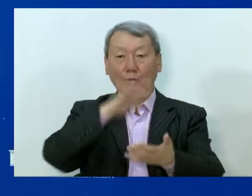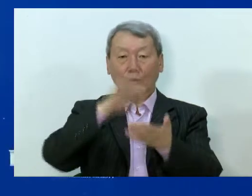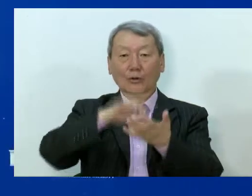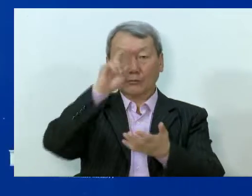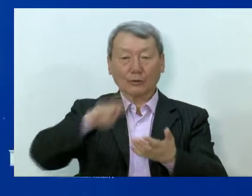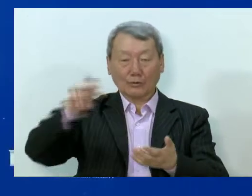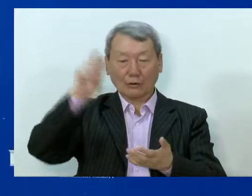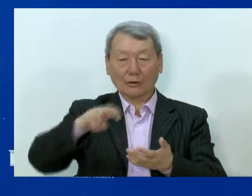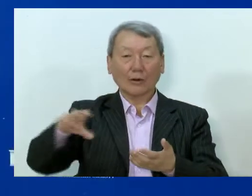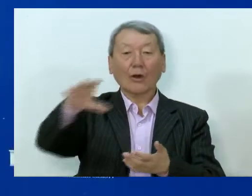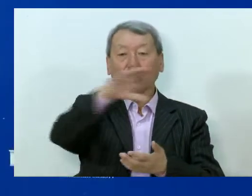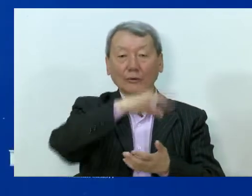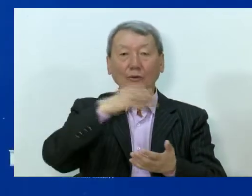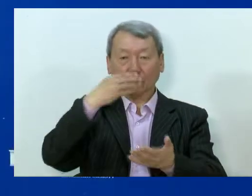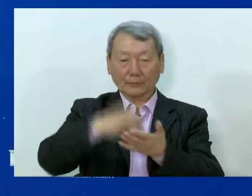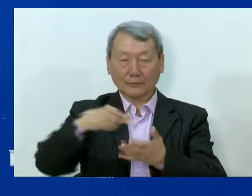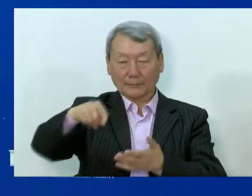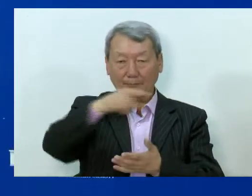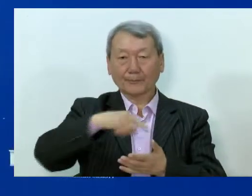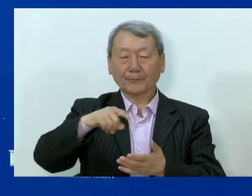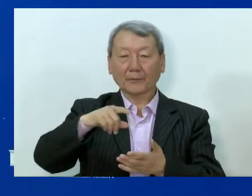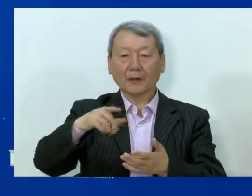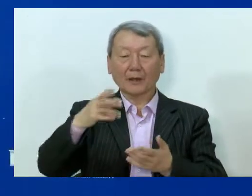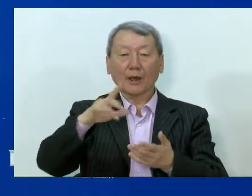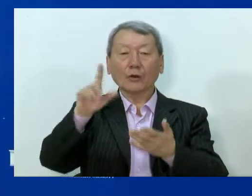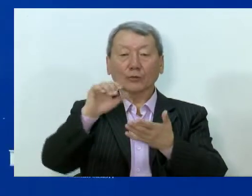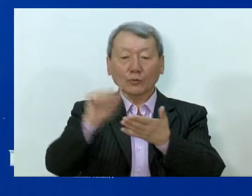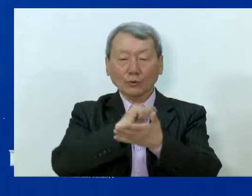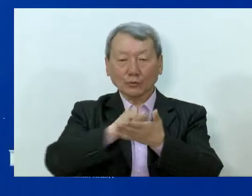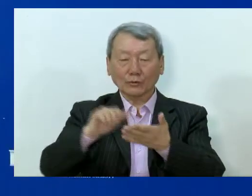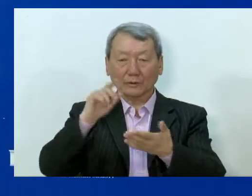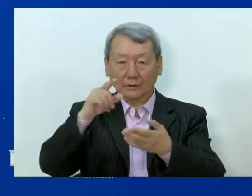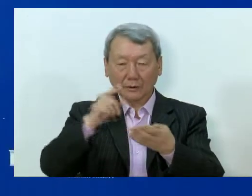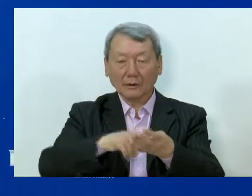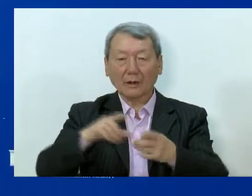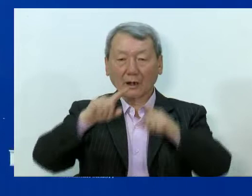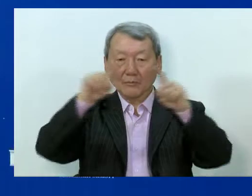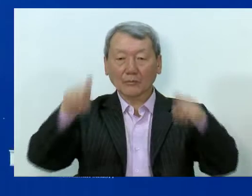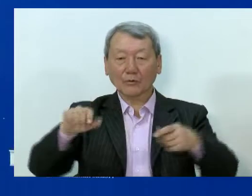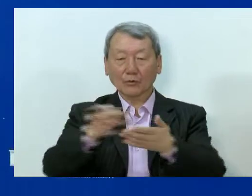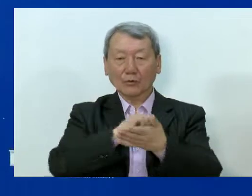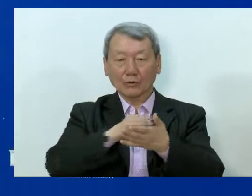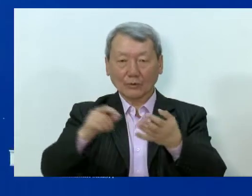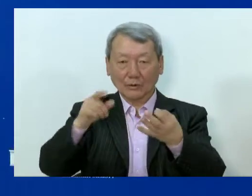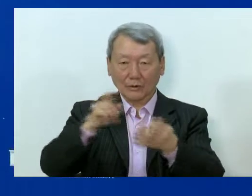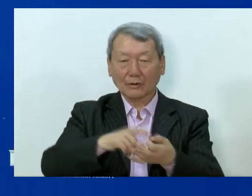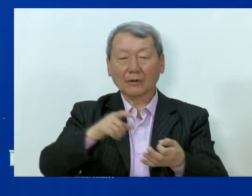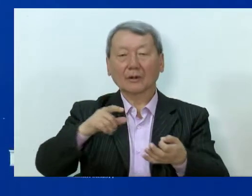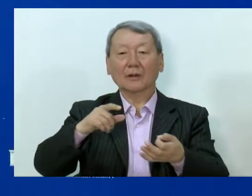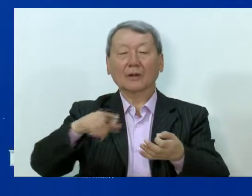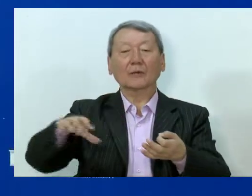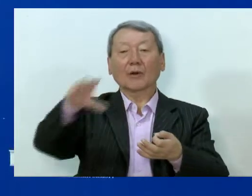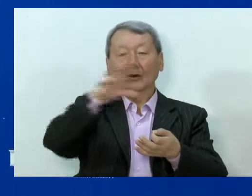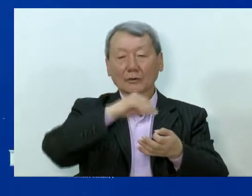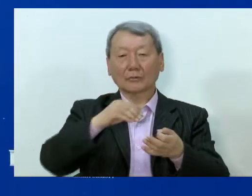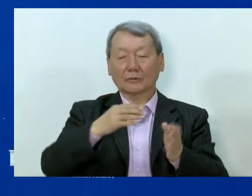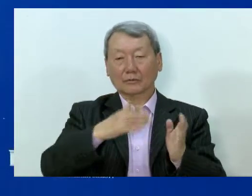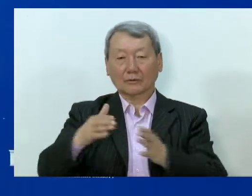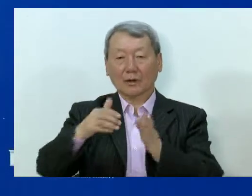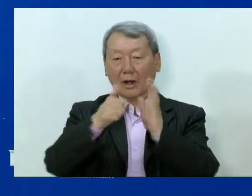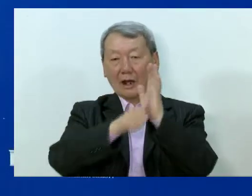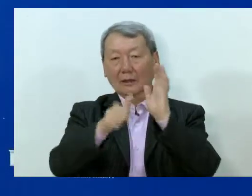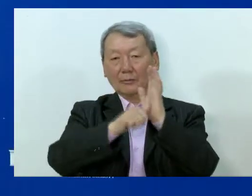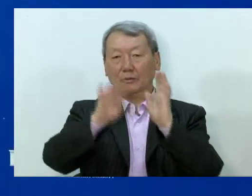крючок трудовых мигрантов . документы диана маршрутка за рулем пергаме включен барда дублонов all